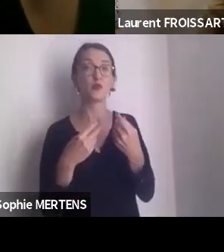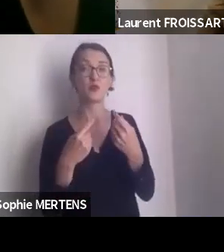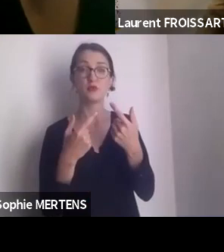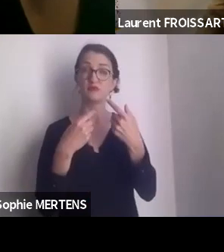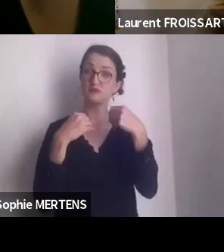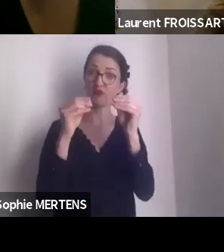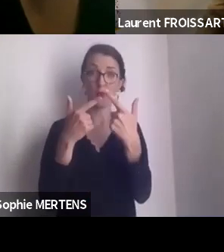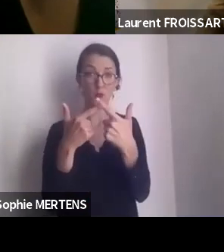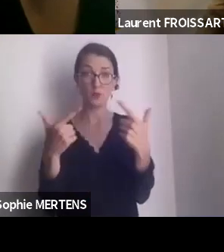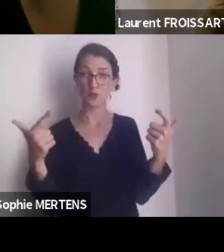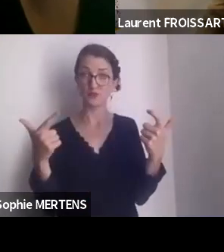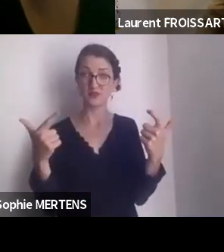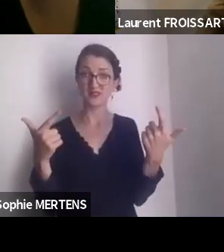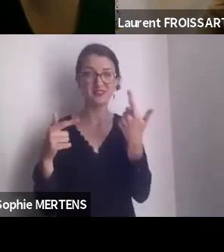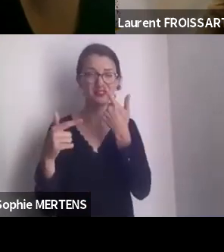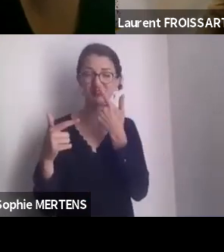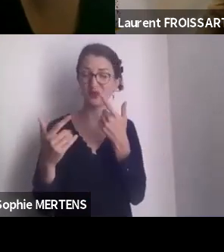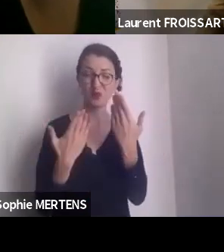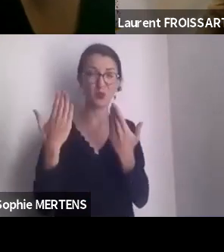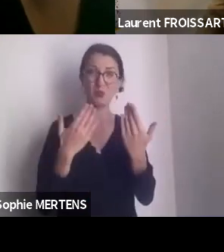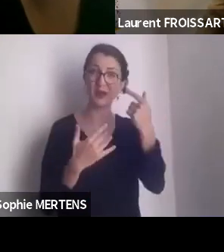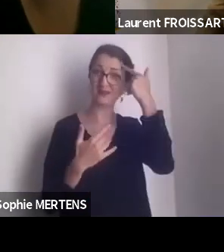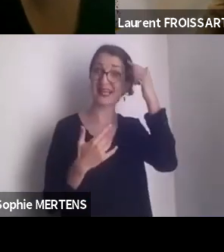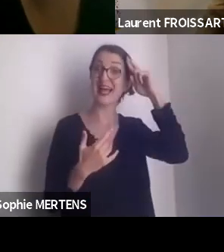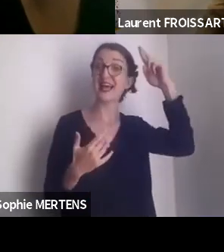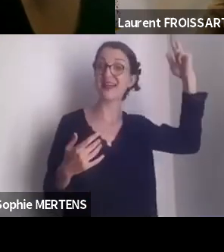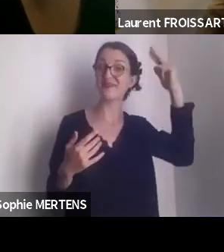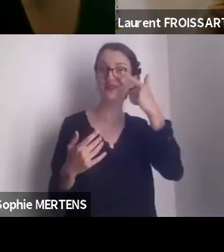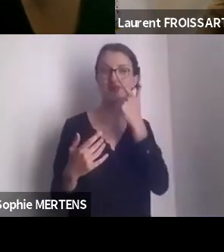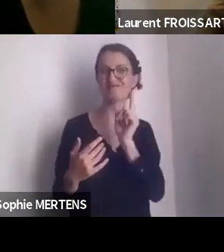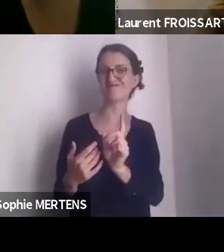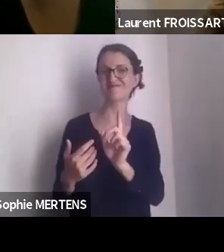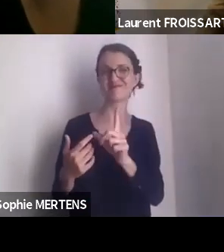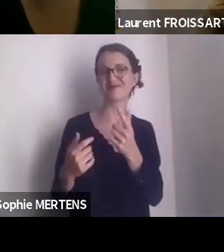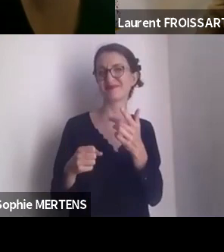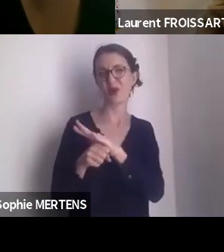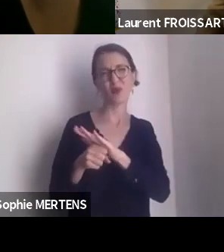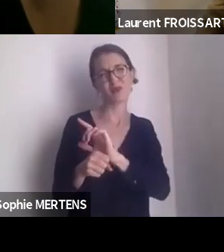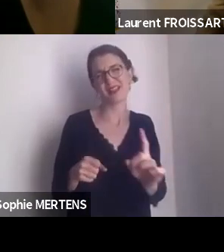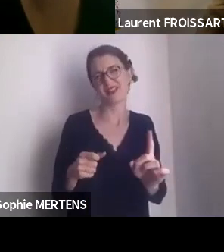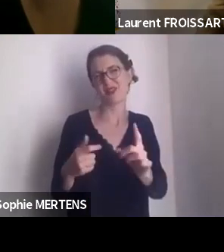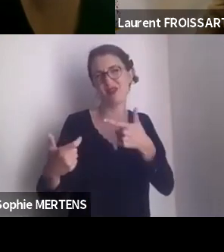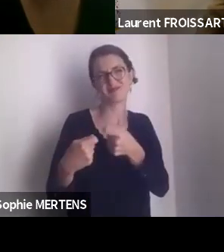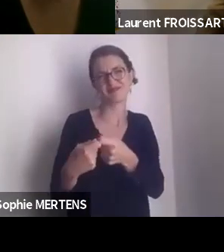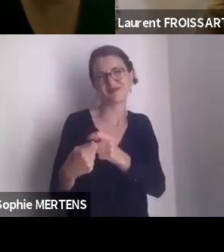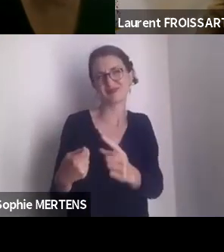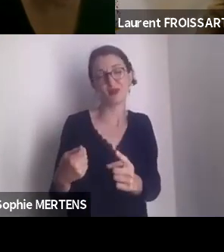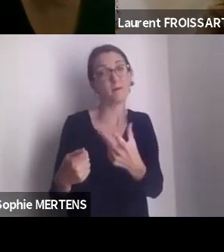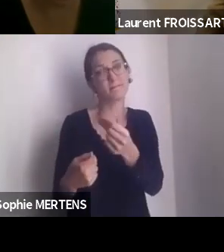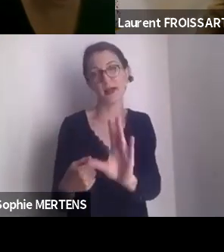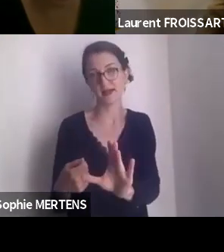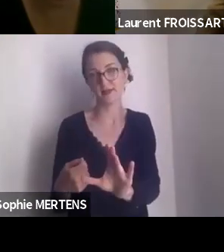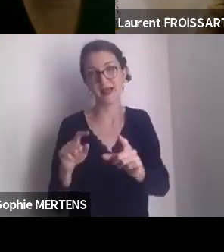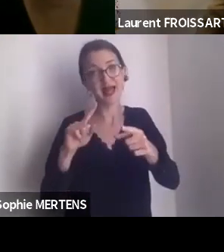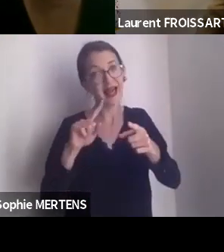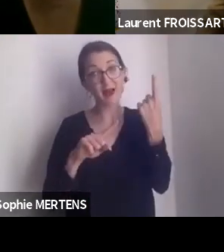de ce que vous faisiez dans votre tête, de votre rêve, mais d'avoir un produit, comme le disait Mathieu, qui fonctionne. On